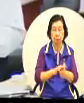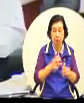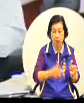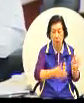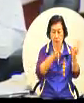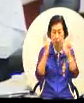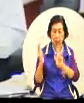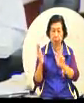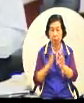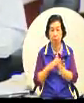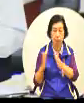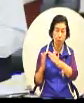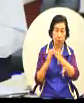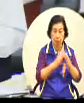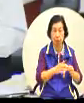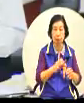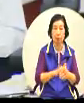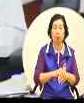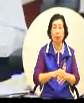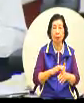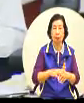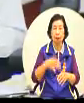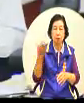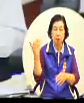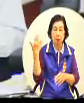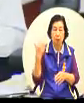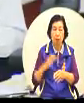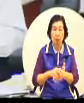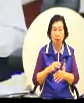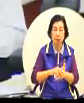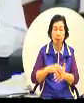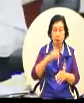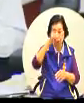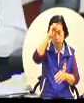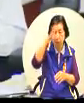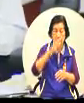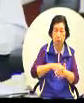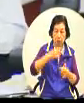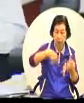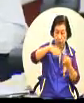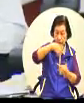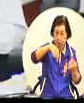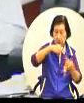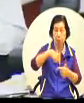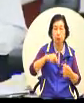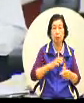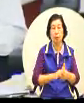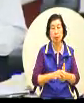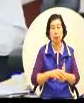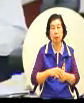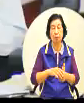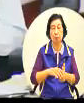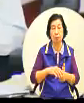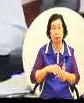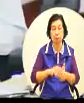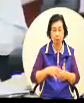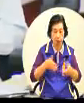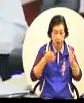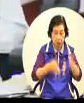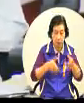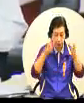政党轮替以前，圆明会对我们高雄市的所有沿线的建